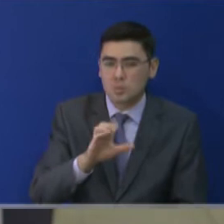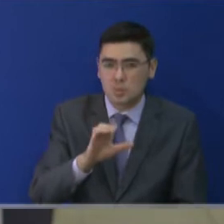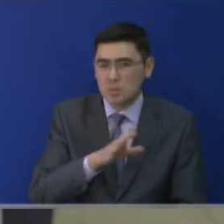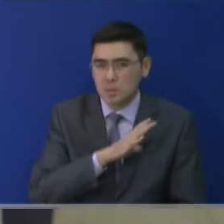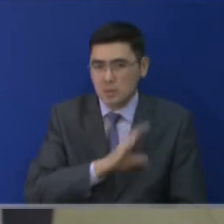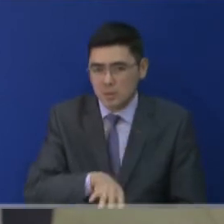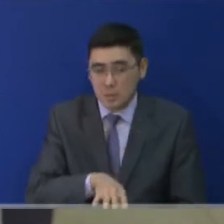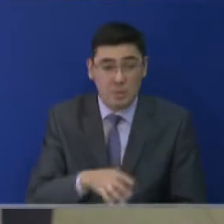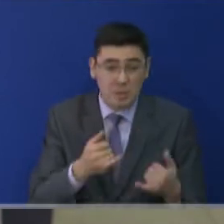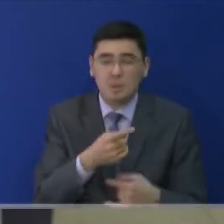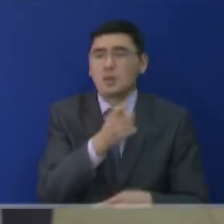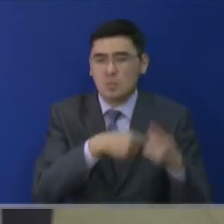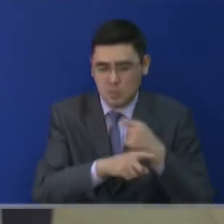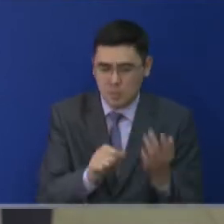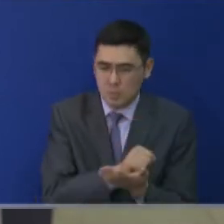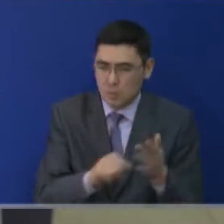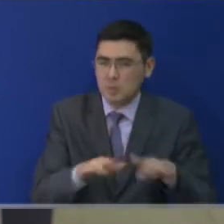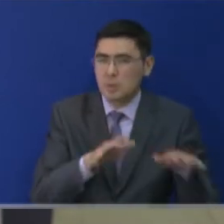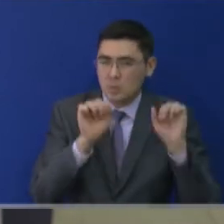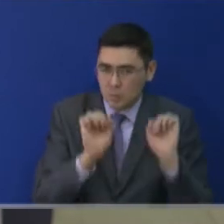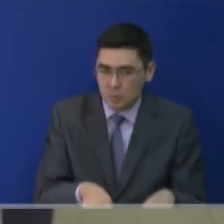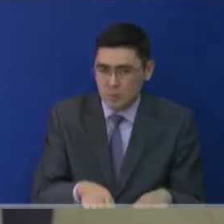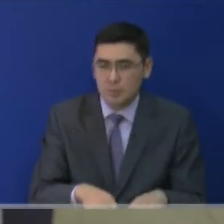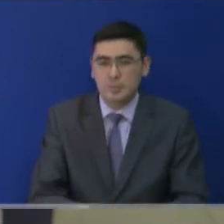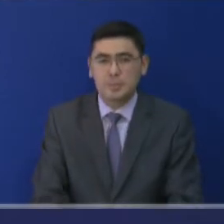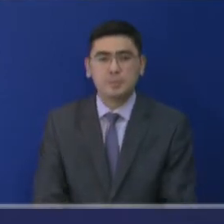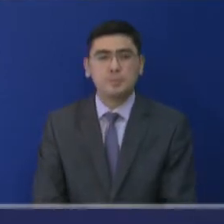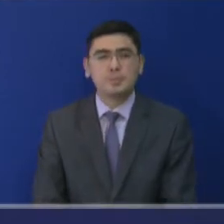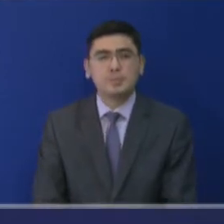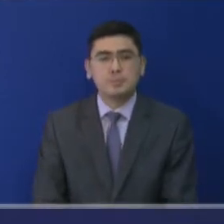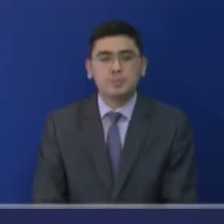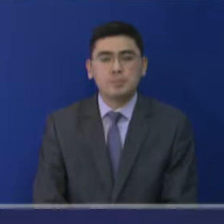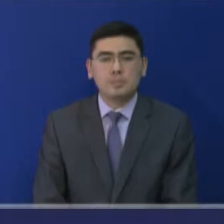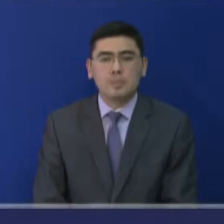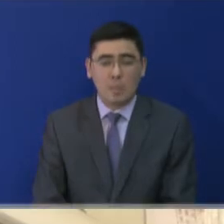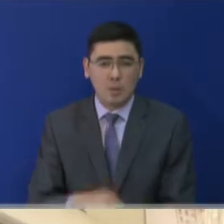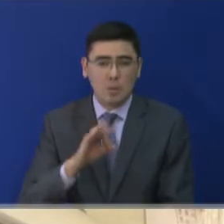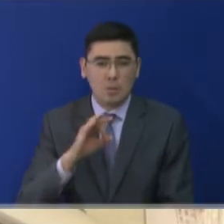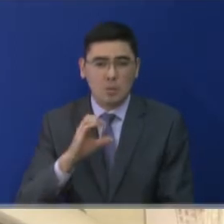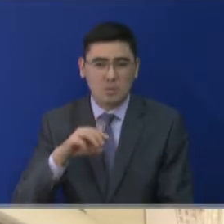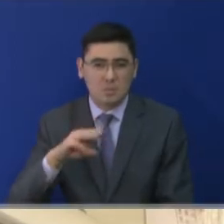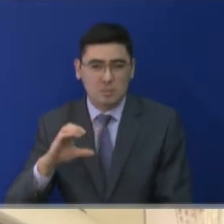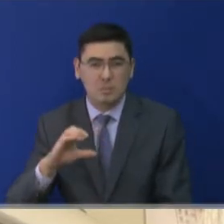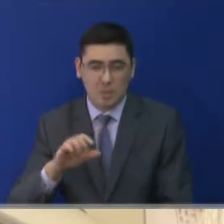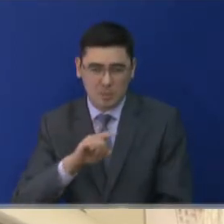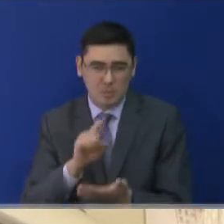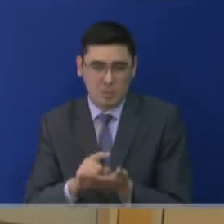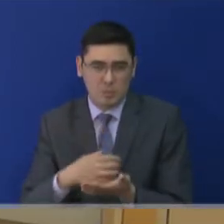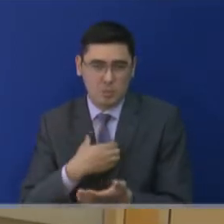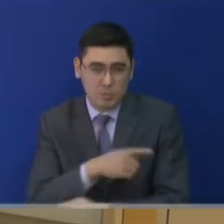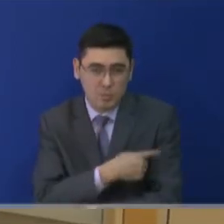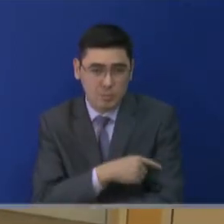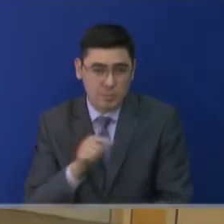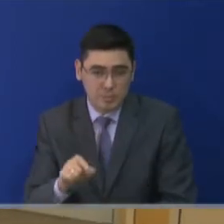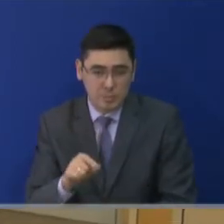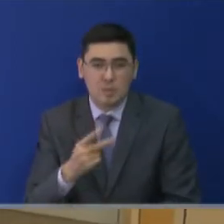мәртебесін жаңартуға болады. Бұл мемлекеттік төлем орталығы арқылы жасалады. Міндетті әлеуметтік медициналық сақтандыру қоры іске қосқан